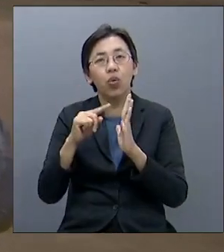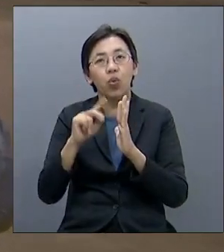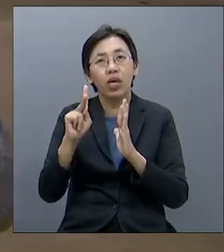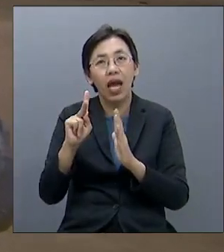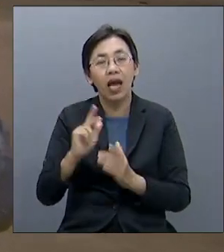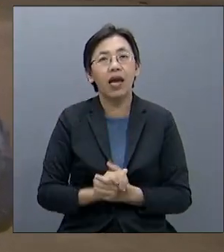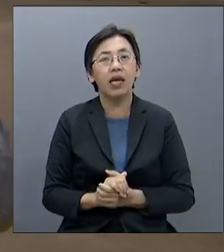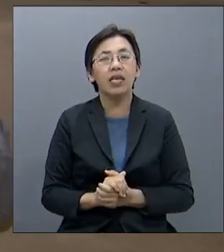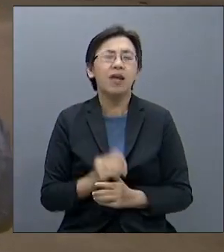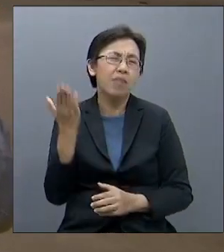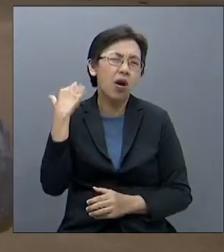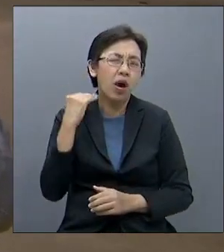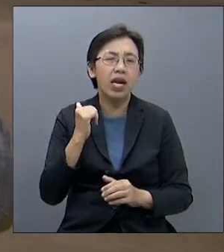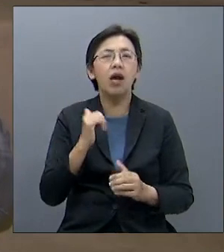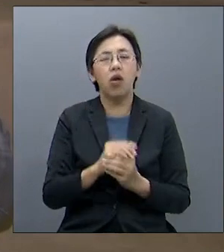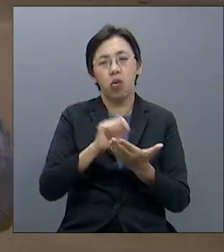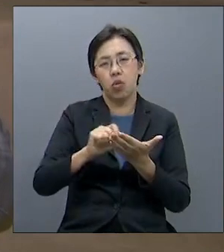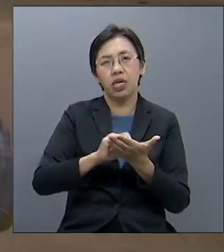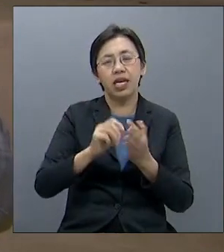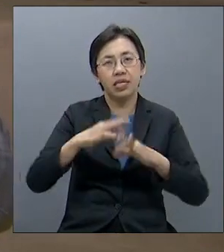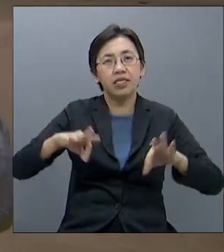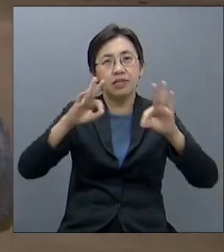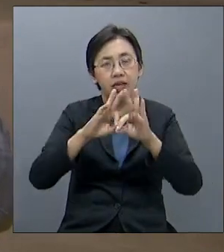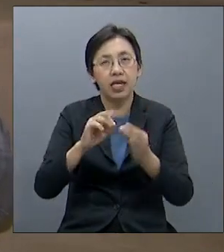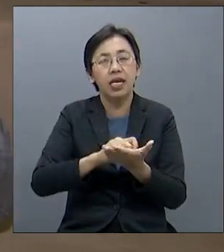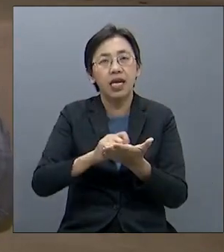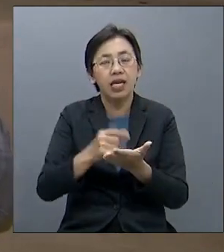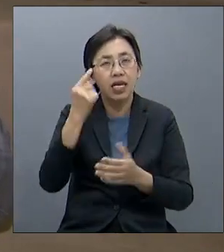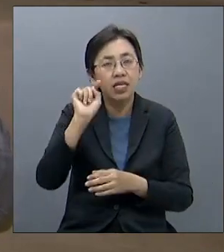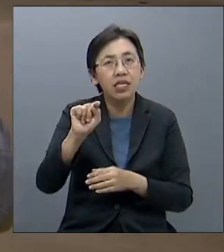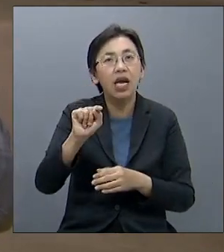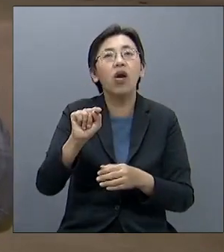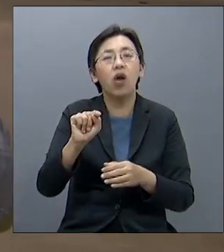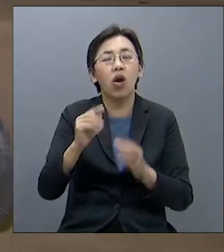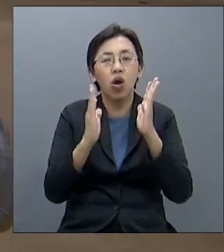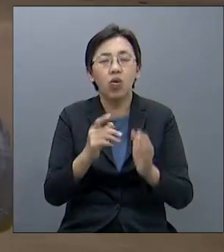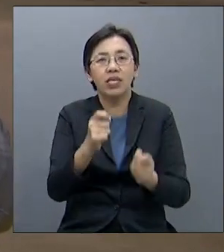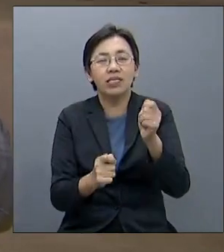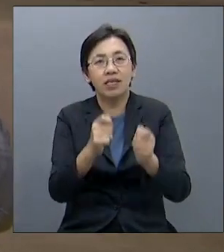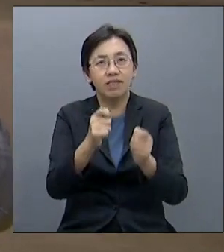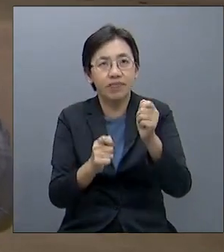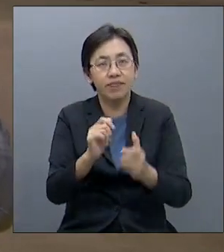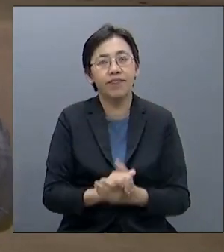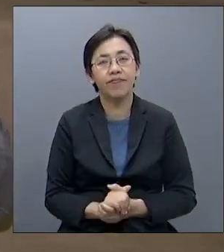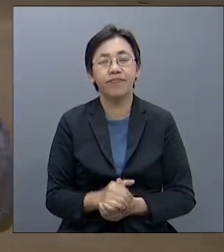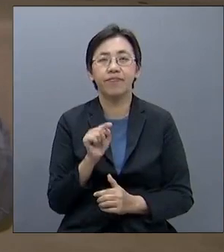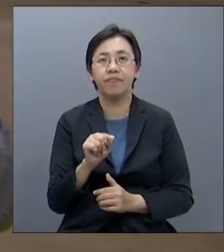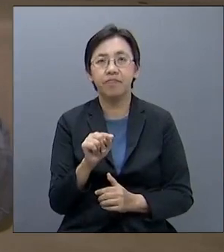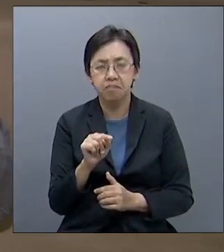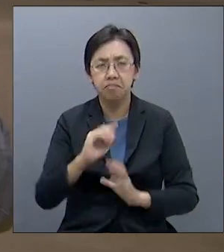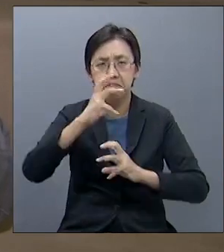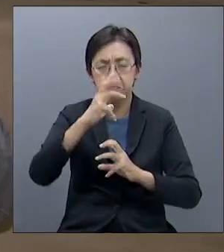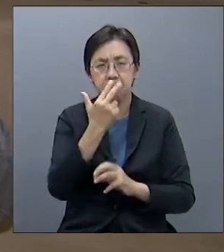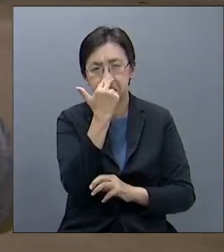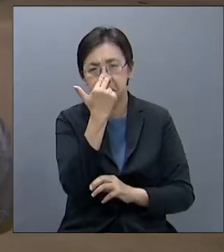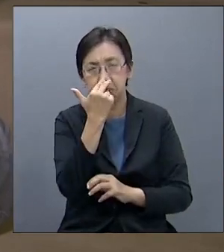จันยงนะคะเป็นนักเขียนคนสำคัญที่ได้เขียนถึงชีวิตของนายหนังเอาไว้ค่ะซึ่งเรื่องนี้นะคะก็น่าสนใจค่ะเพราะว่าเป็น